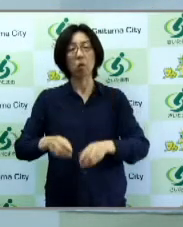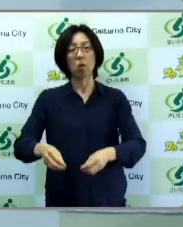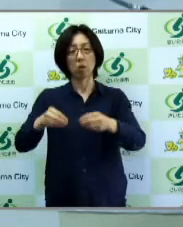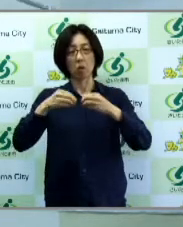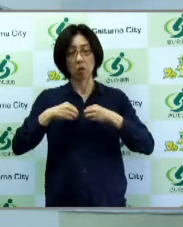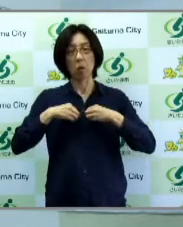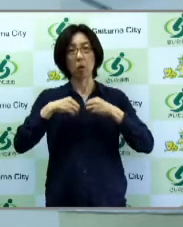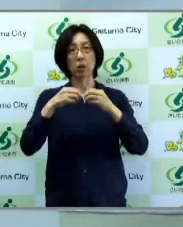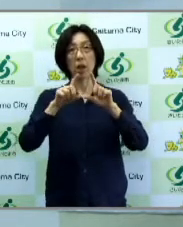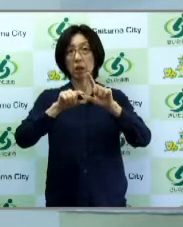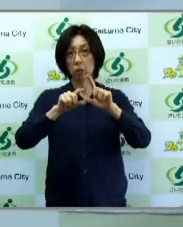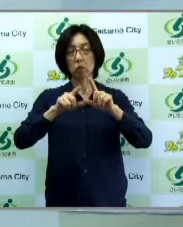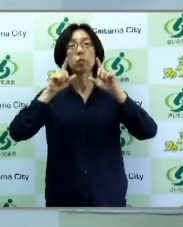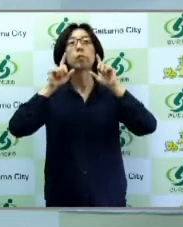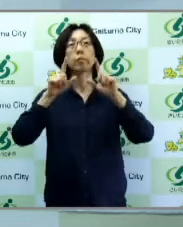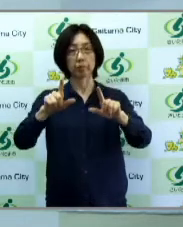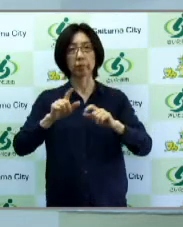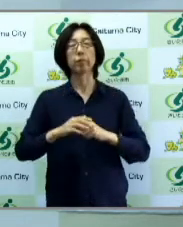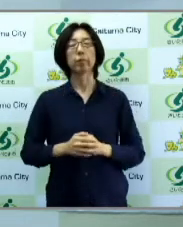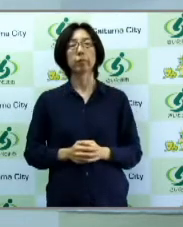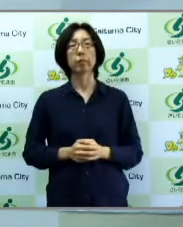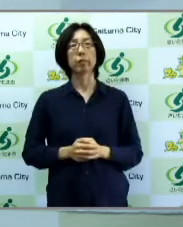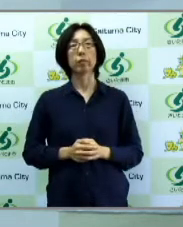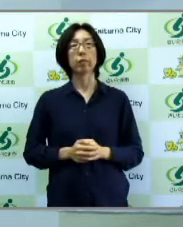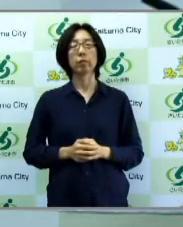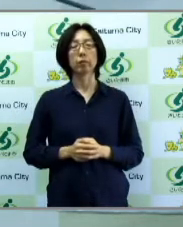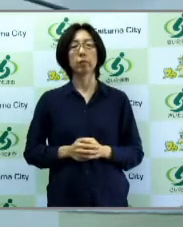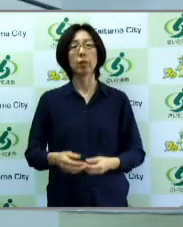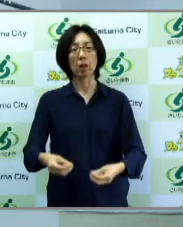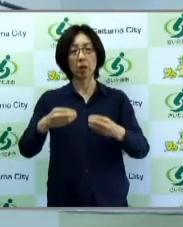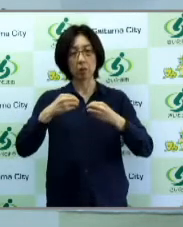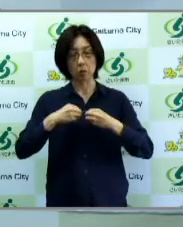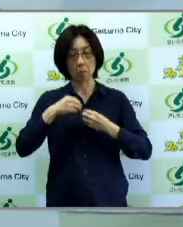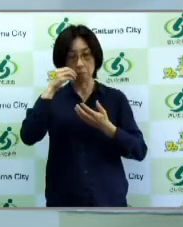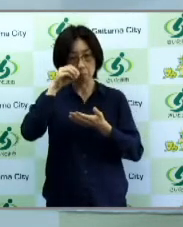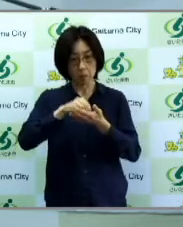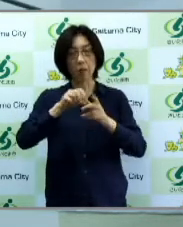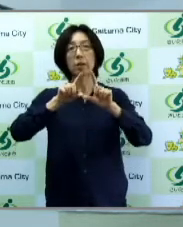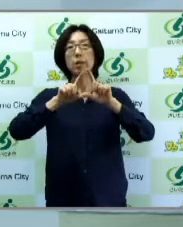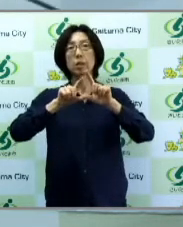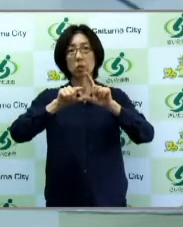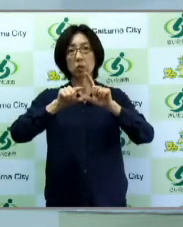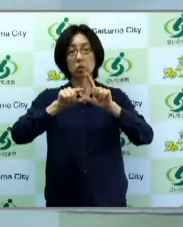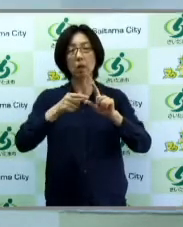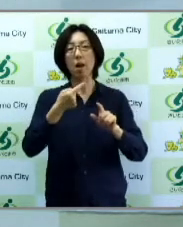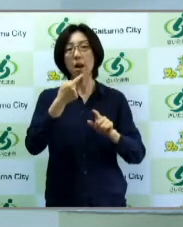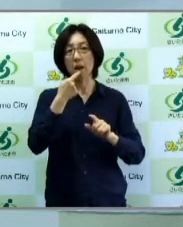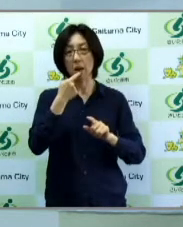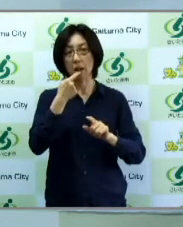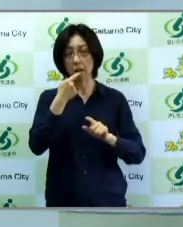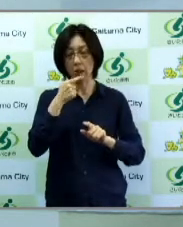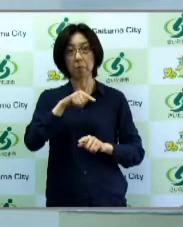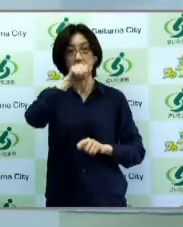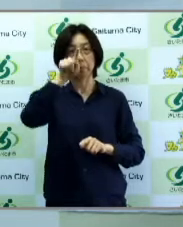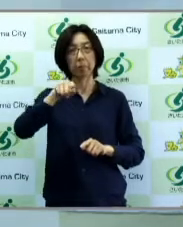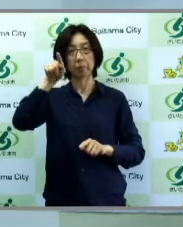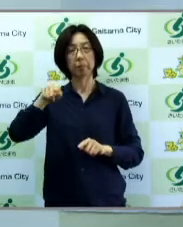についてご説明をしたいと思います。まず陽性率はこの赤い折れ線グラフでございます